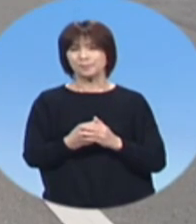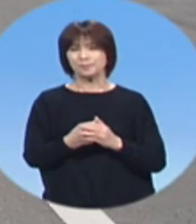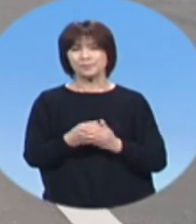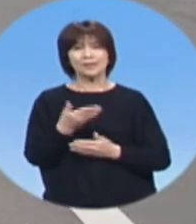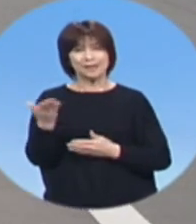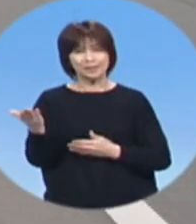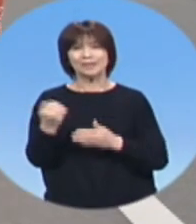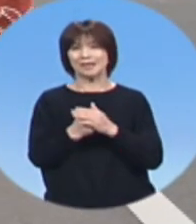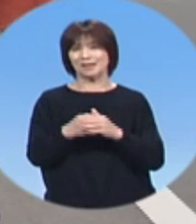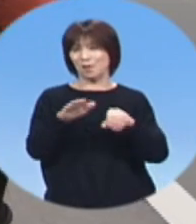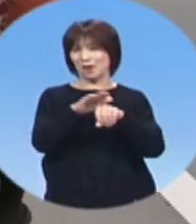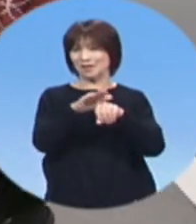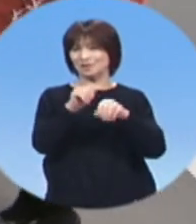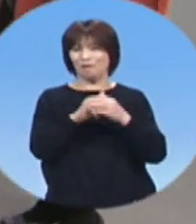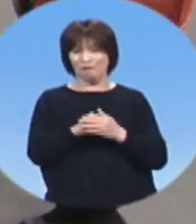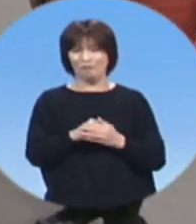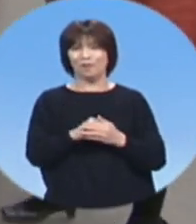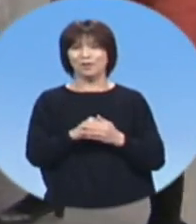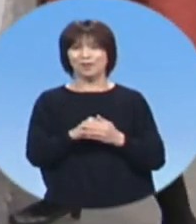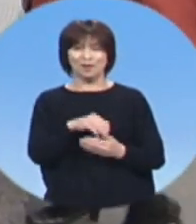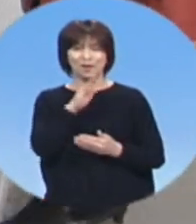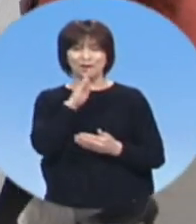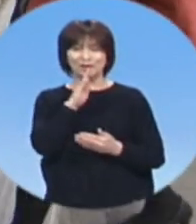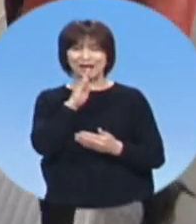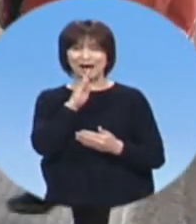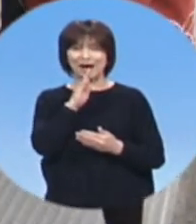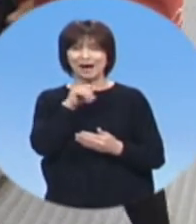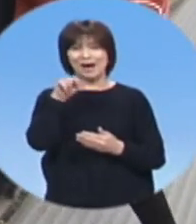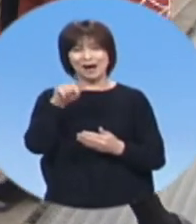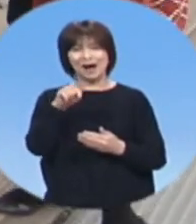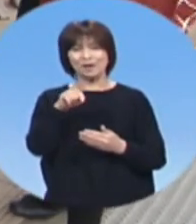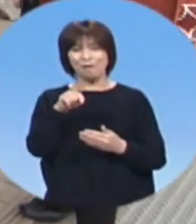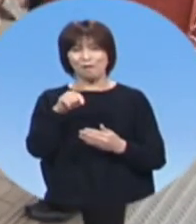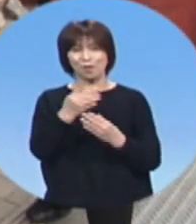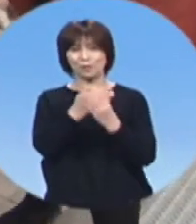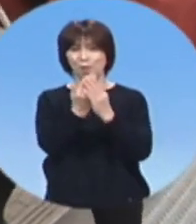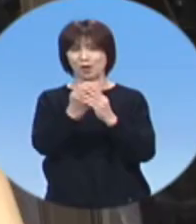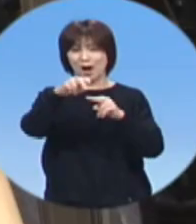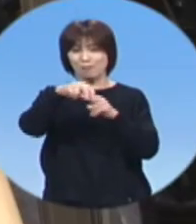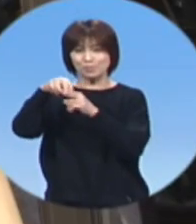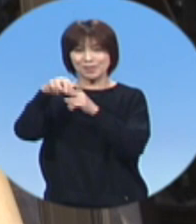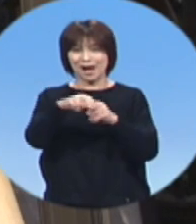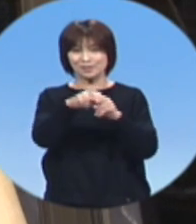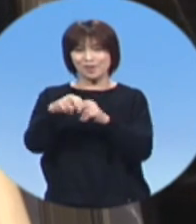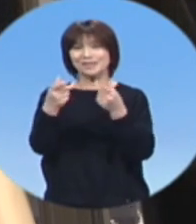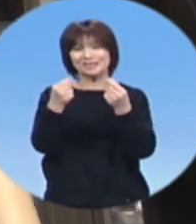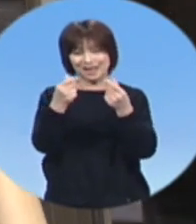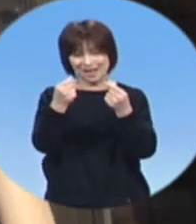こちらのおひな様も可愛いですよ。 あ、本当だ。ここのおひな様はブランコに乗ってるんです